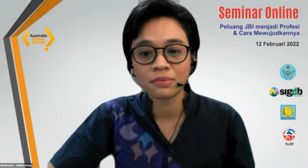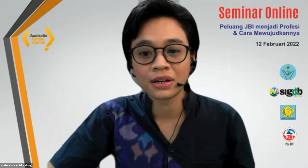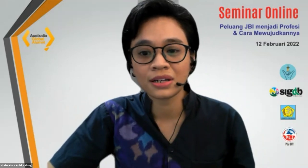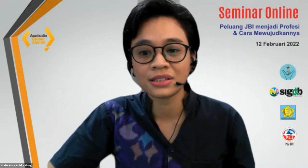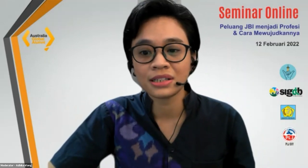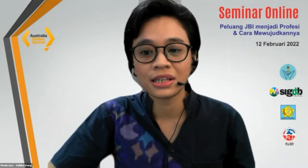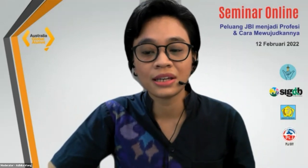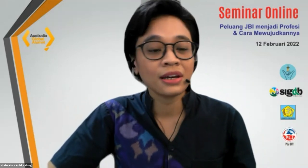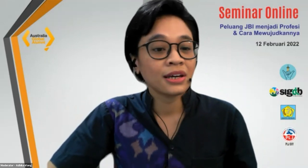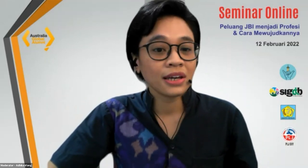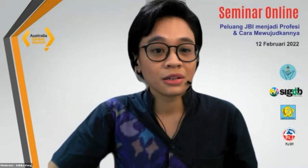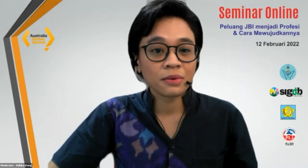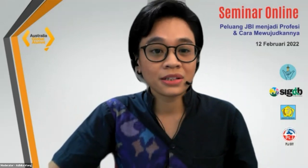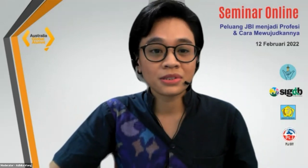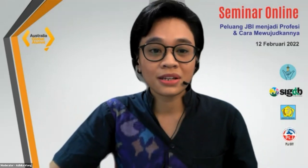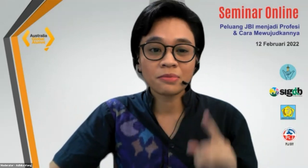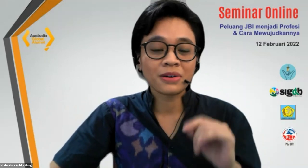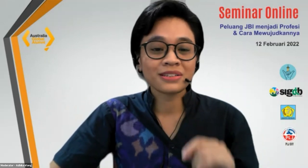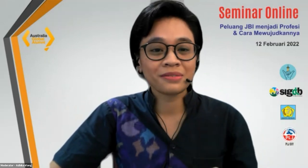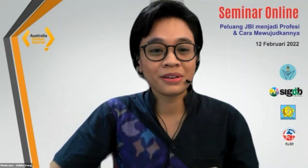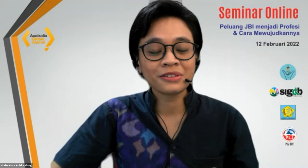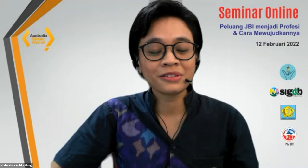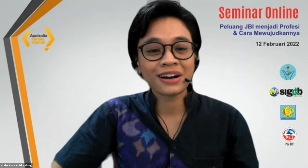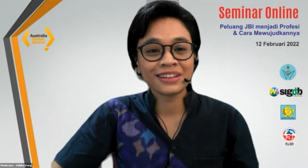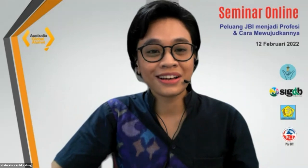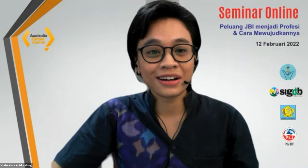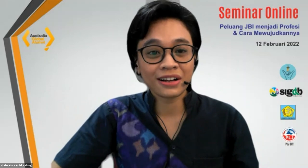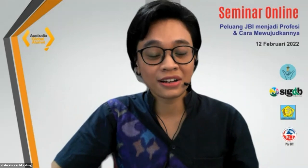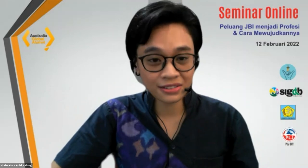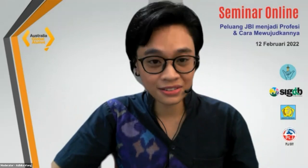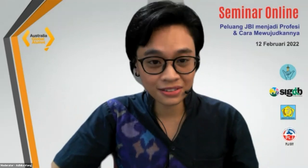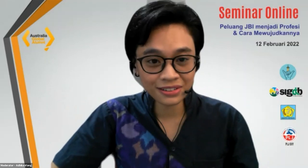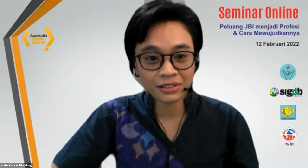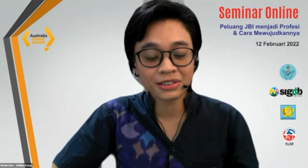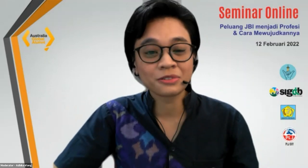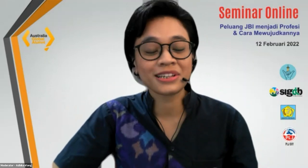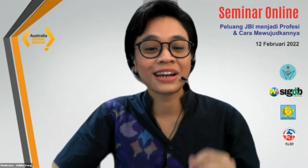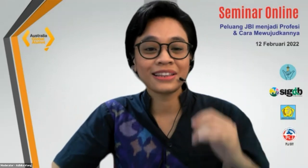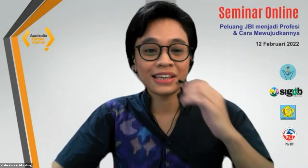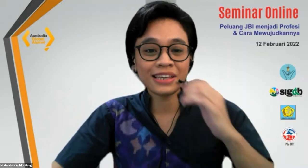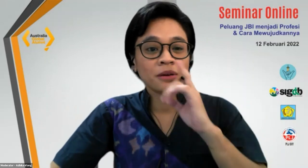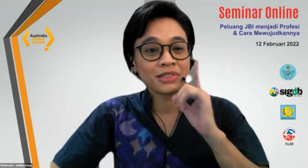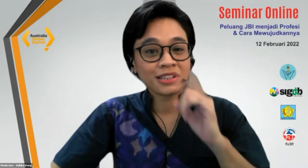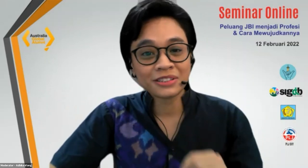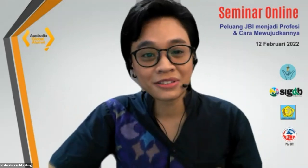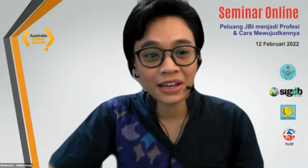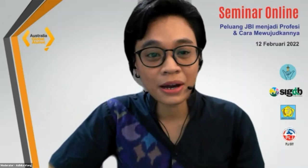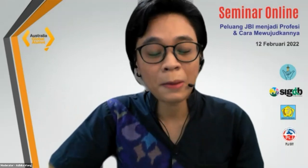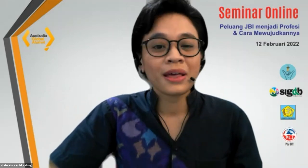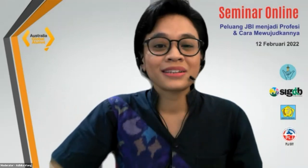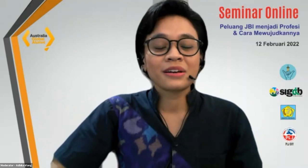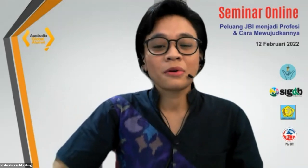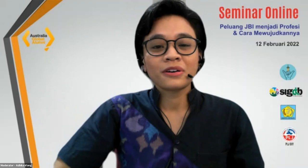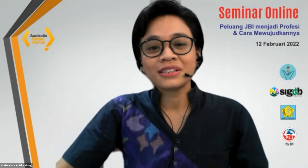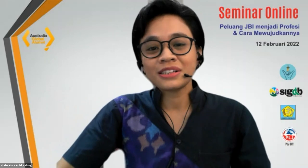bapak-ibu yang berada di sini ya Terima kasih Mas Adi pembahasan lebih lanjut akan kita diskusikan nanti ya selanjutnya